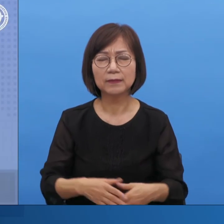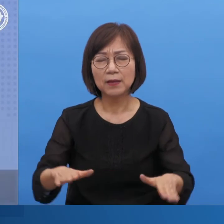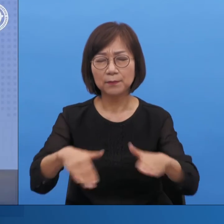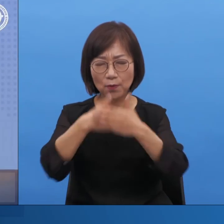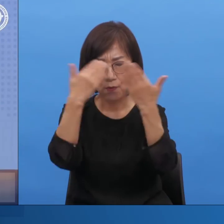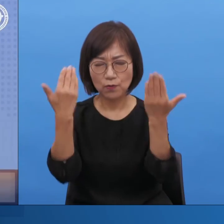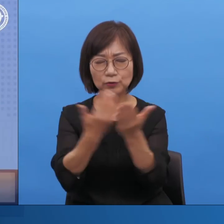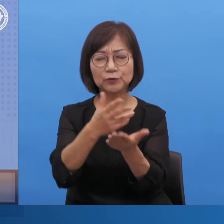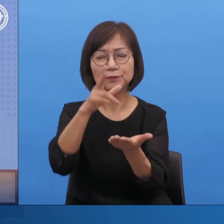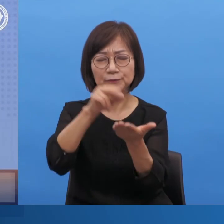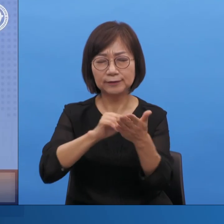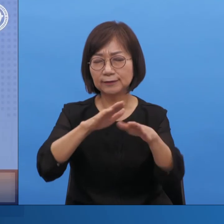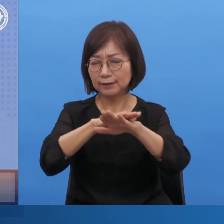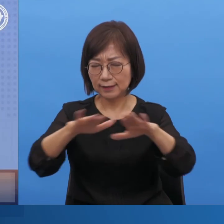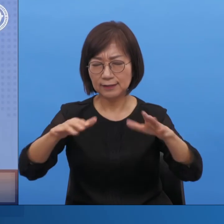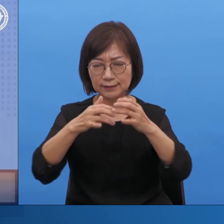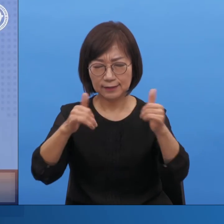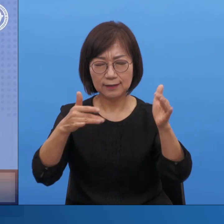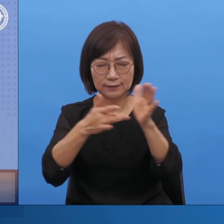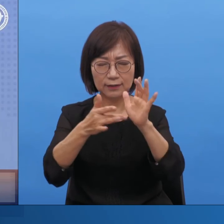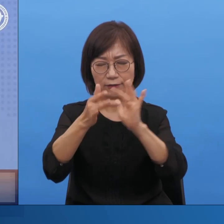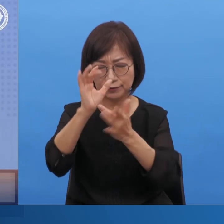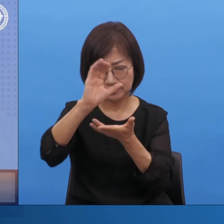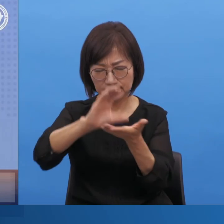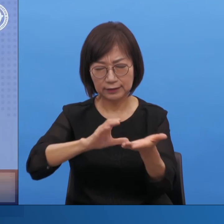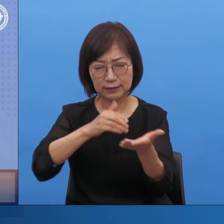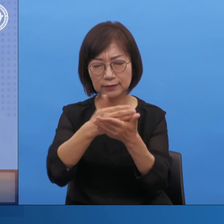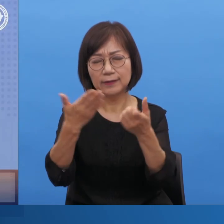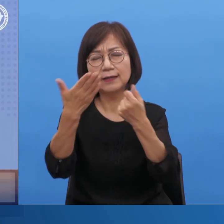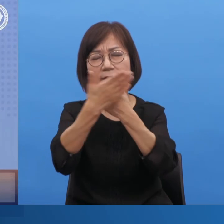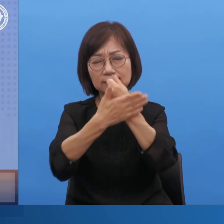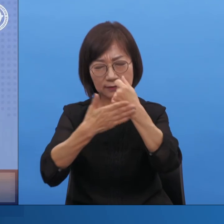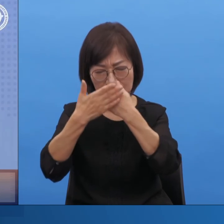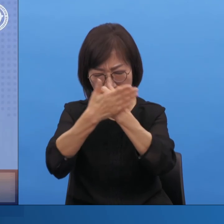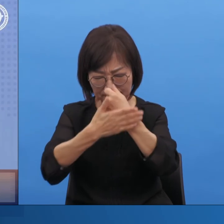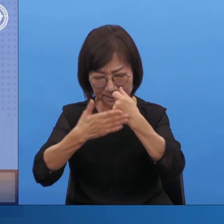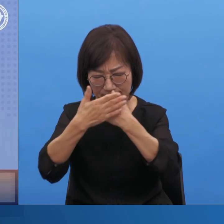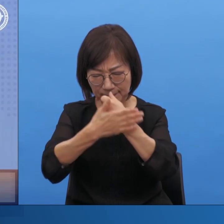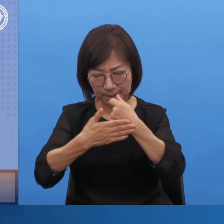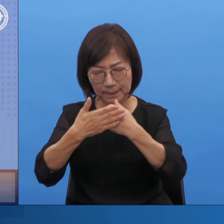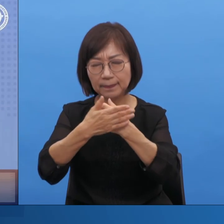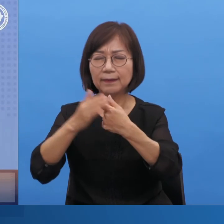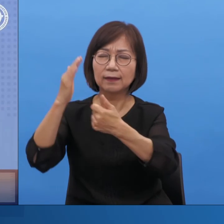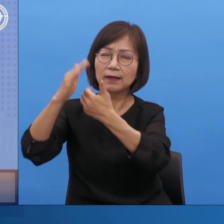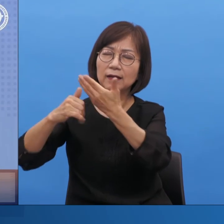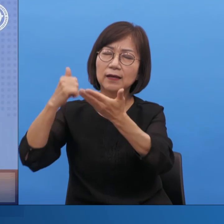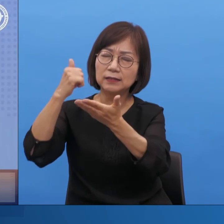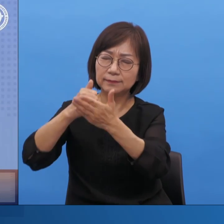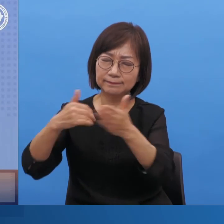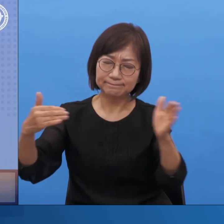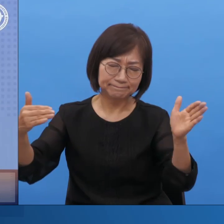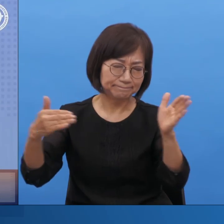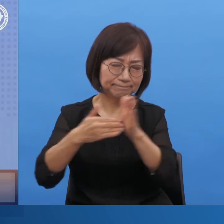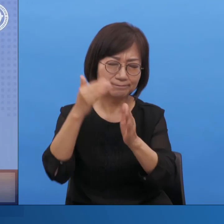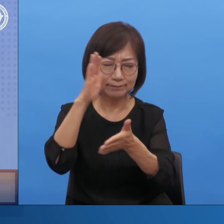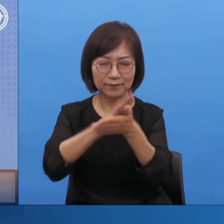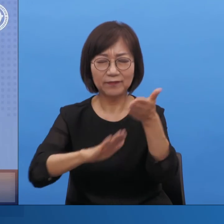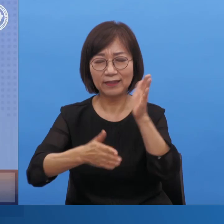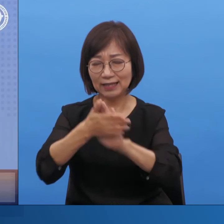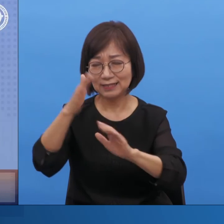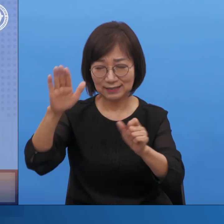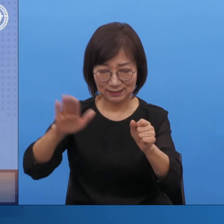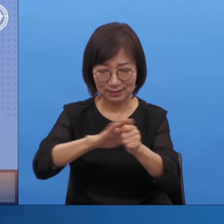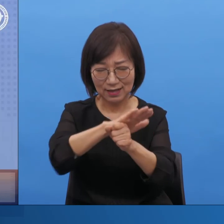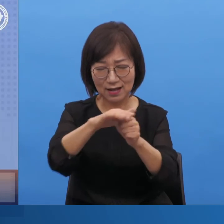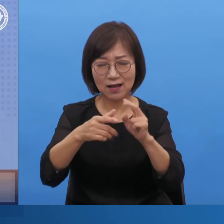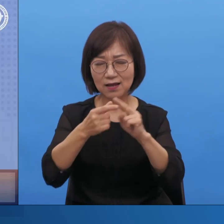문제 해결자이신 예수 그리스도 은혜와 Now by the grace of our Lord Jesus Christ, who is the solution to all problems, 하나님의 무한하신 and the 사랑하심과 endless love